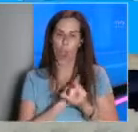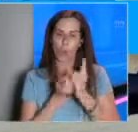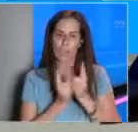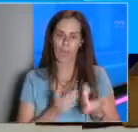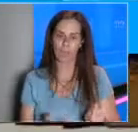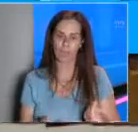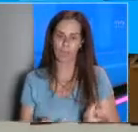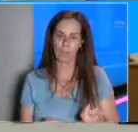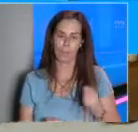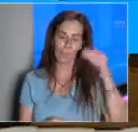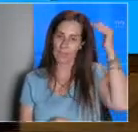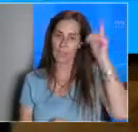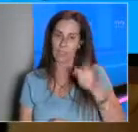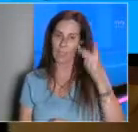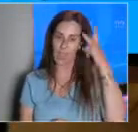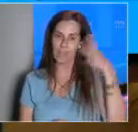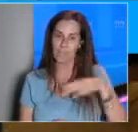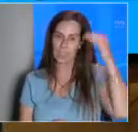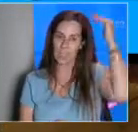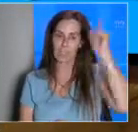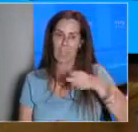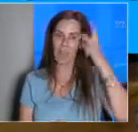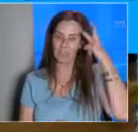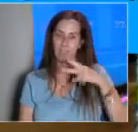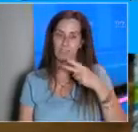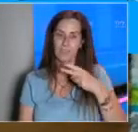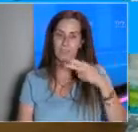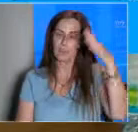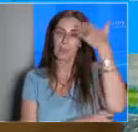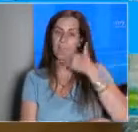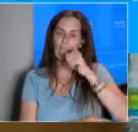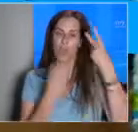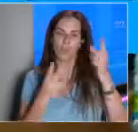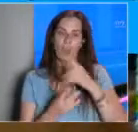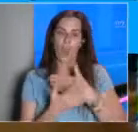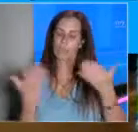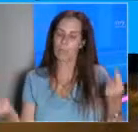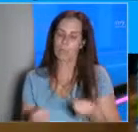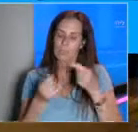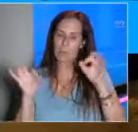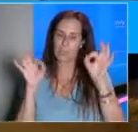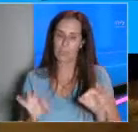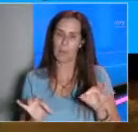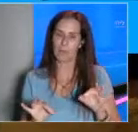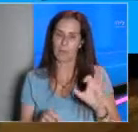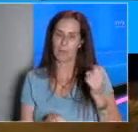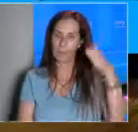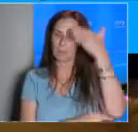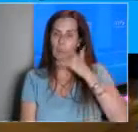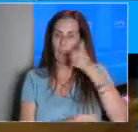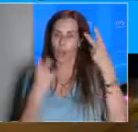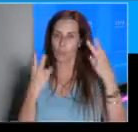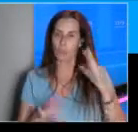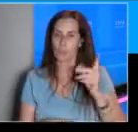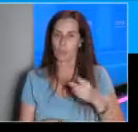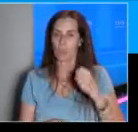אבל הוא צריך לבוא ולהבין, בני גנץ צריך להבין, ישראל לפני הכל, זה לא סתם סיסמה, זו המציאות. ועם ישראל לפני הכל,